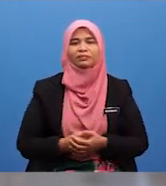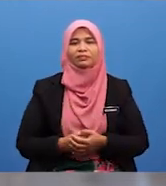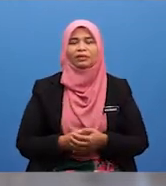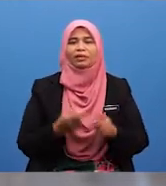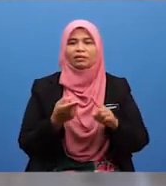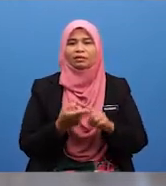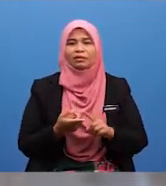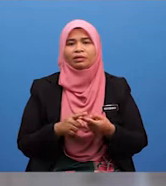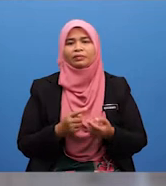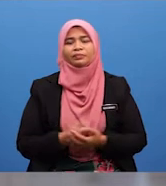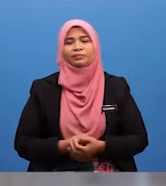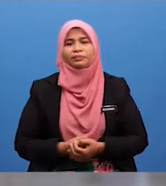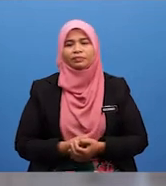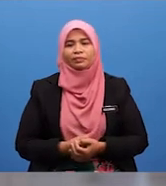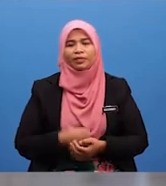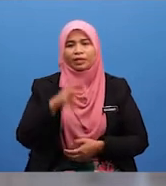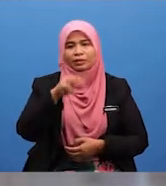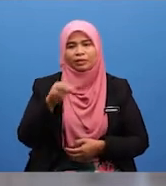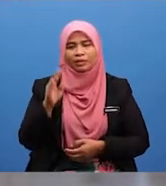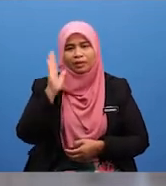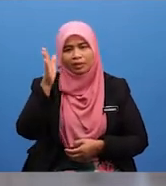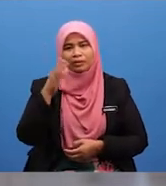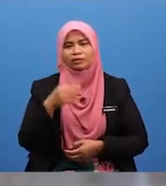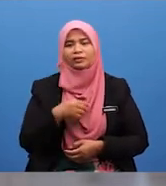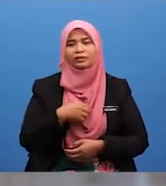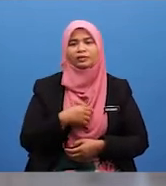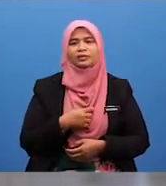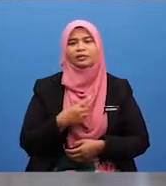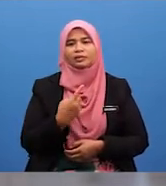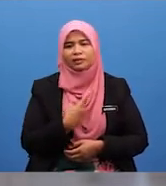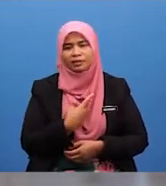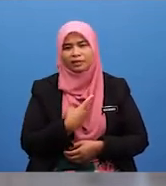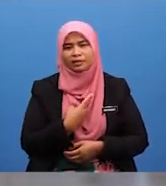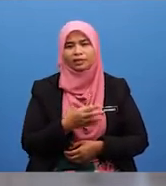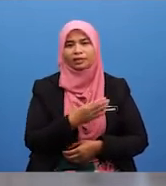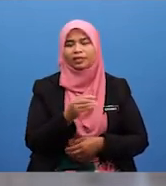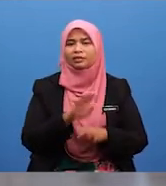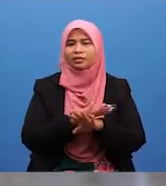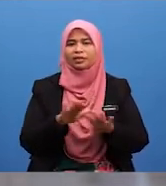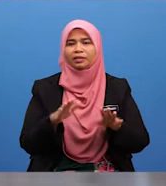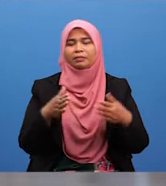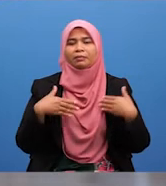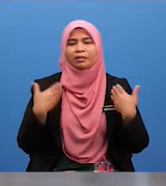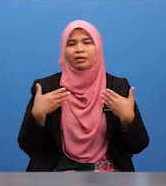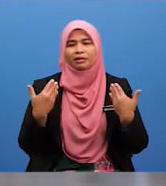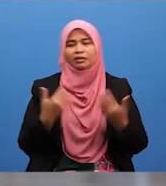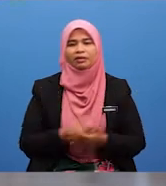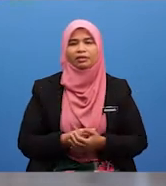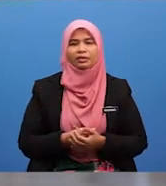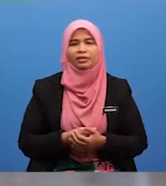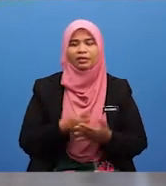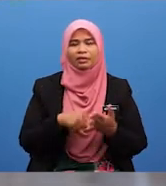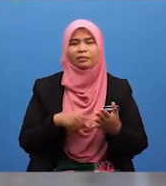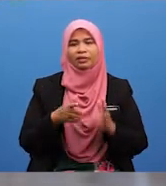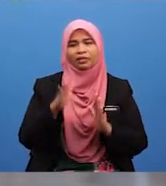akan menjauhi murid-murid. Murid-murid akan kesepian dan tidak bahagia. Apa yang